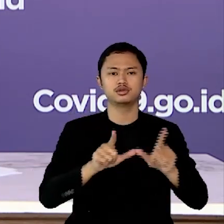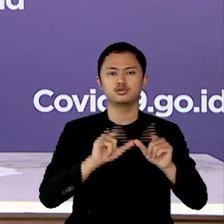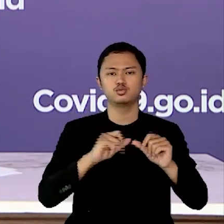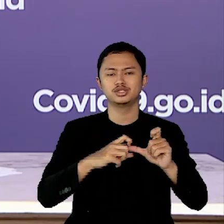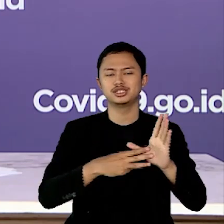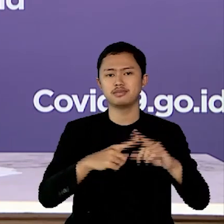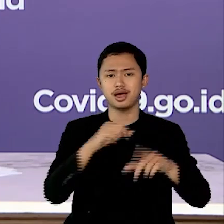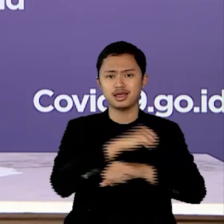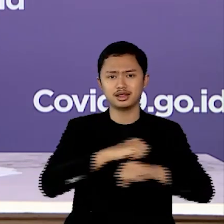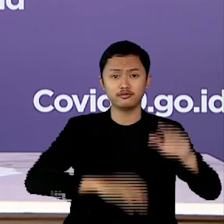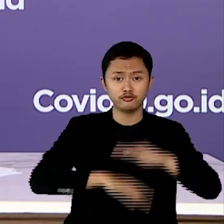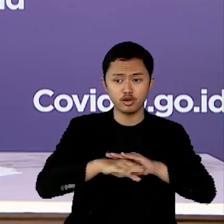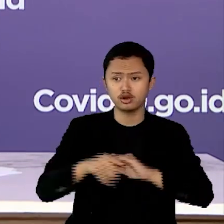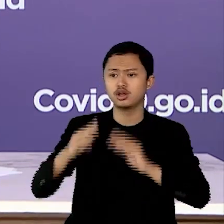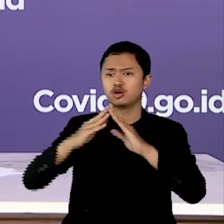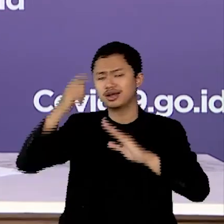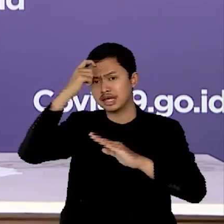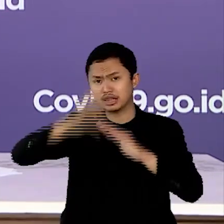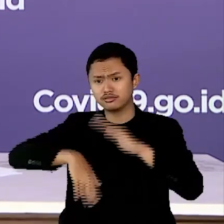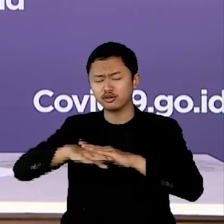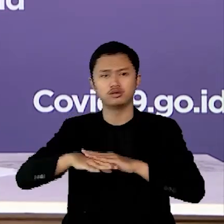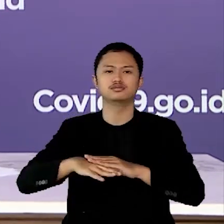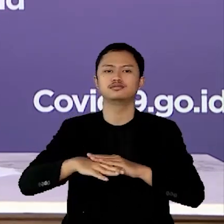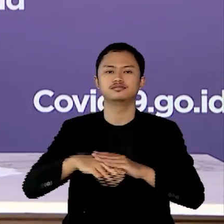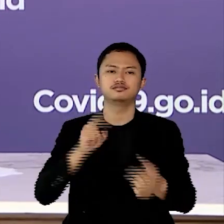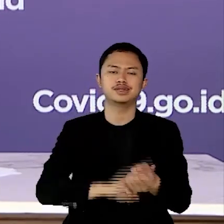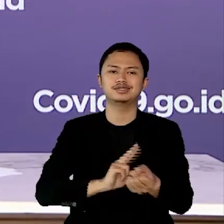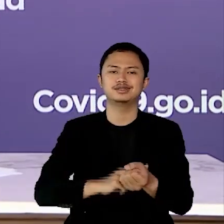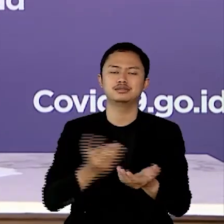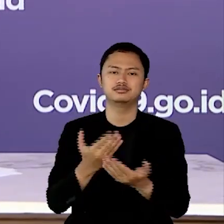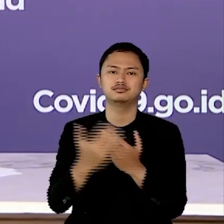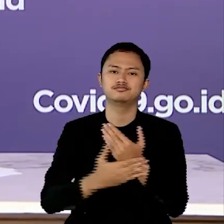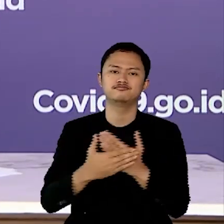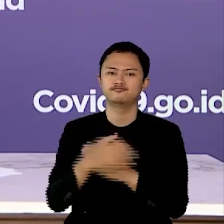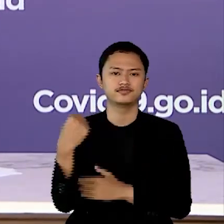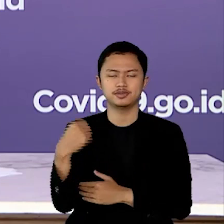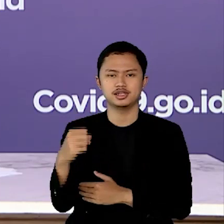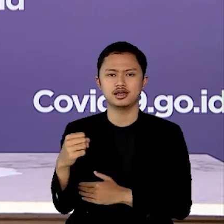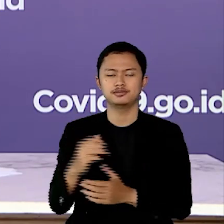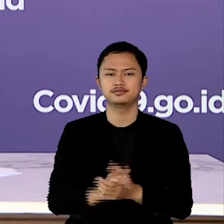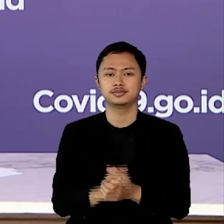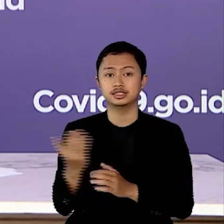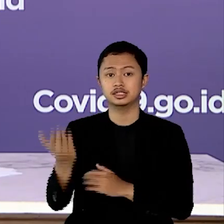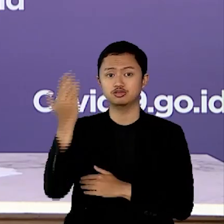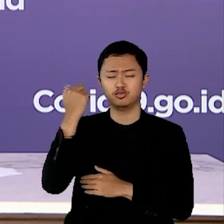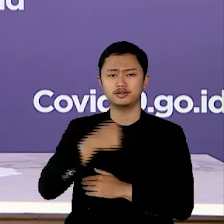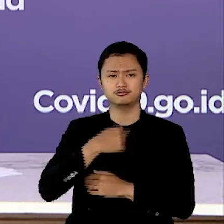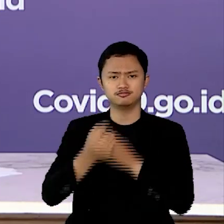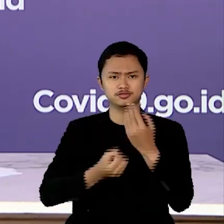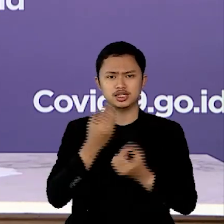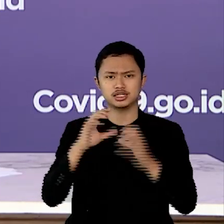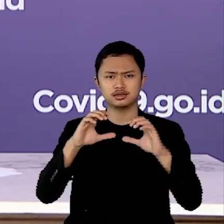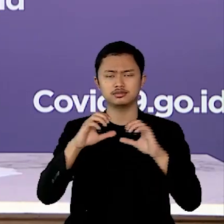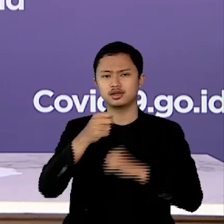dan pasien cover 19 tidak dapat ditangani Seperti yang saya sampaikan pada konferensi pers sebelumnya